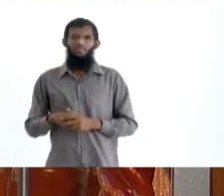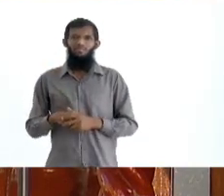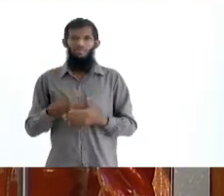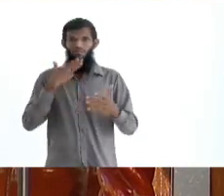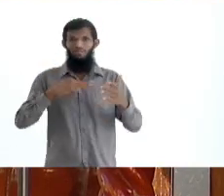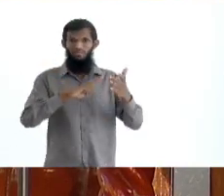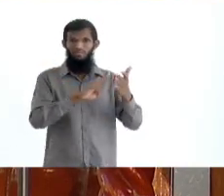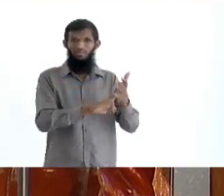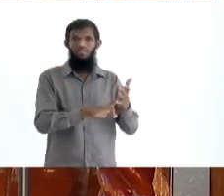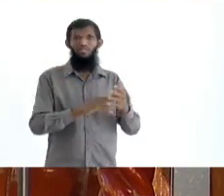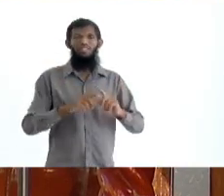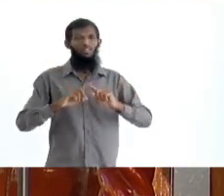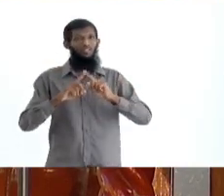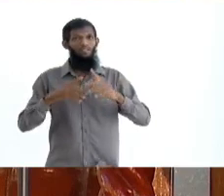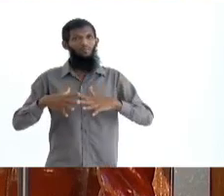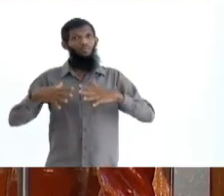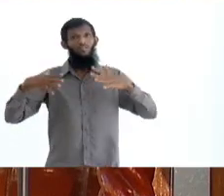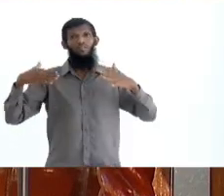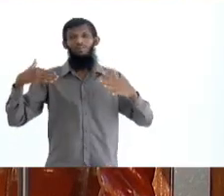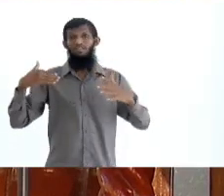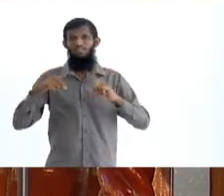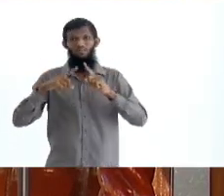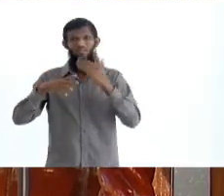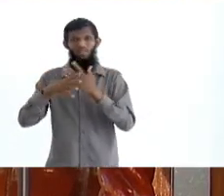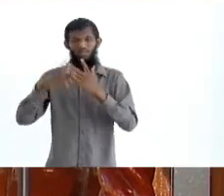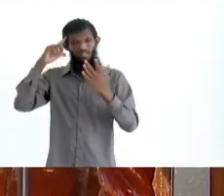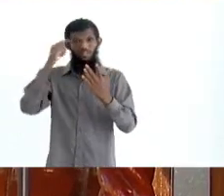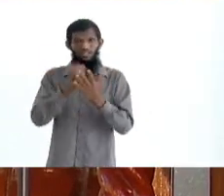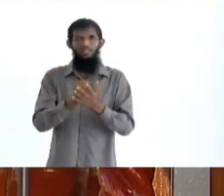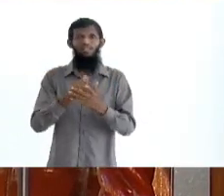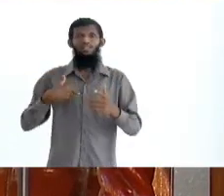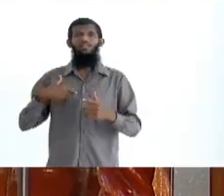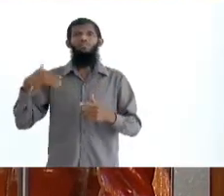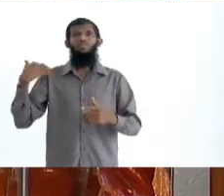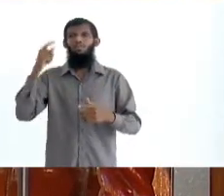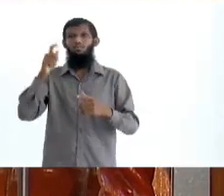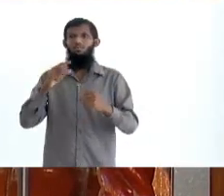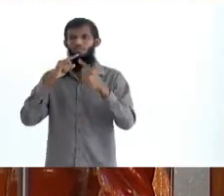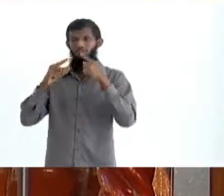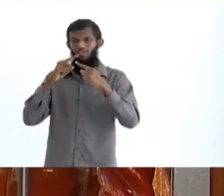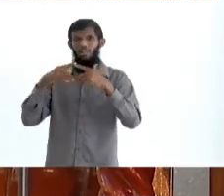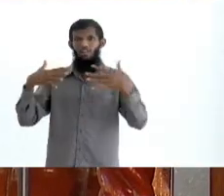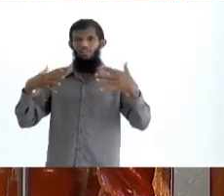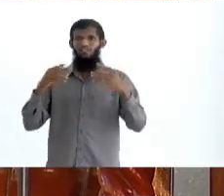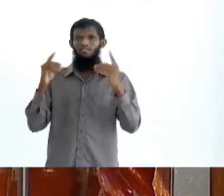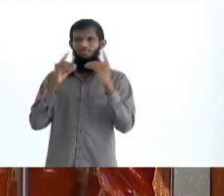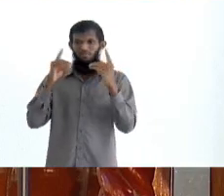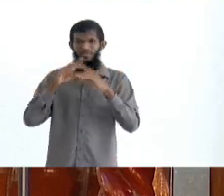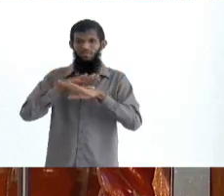kankamuga zuanunna mashwara kurawa e zuanun ge lafaya eggotan amal kurawa fa